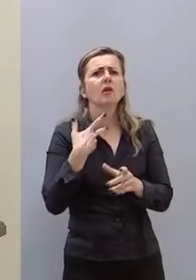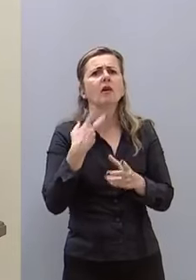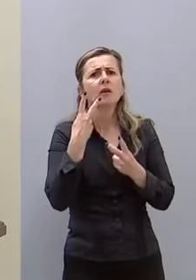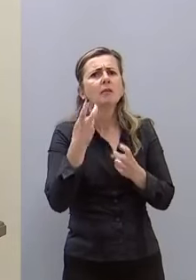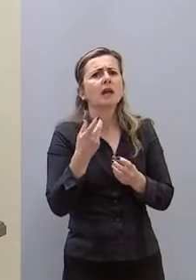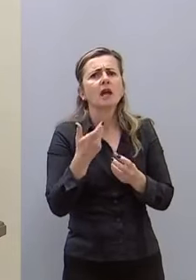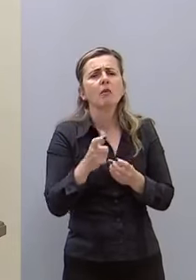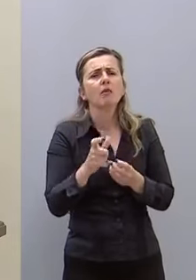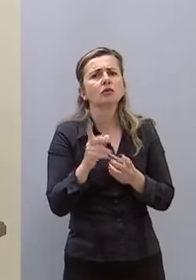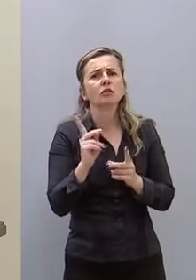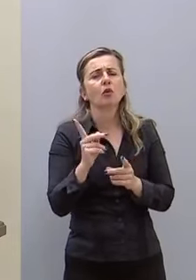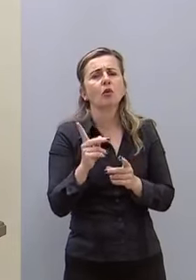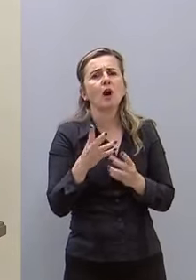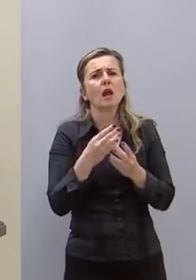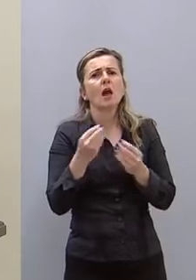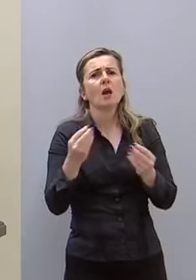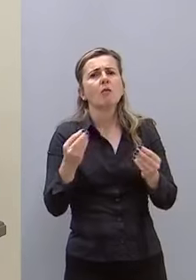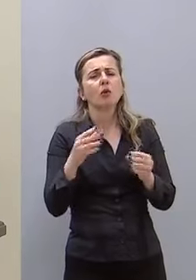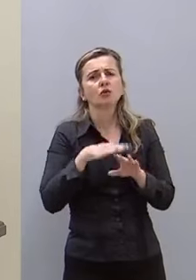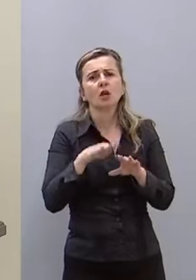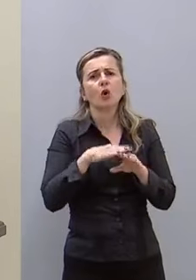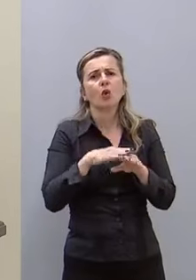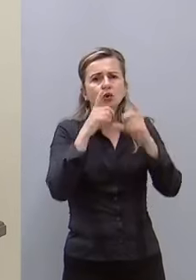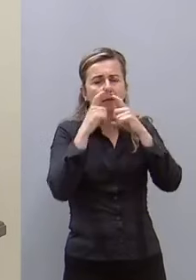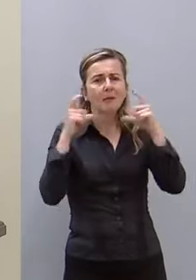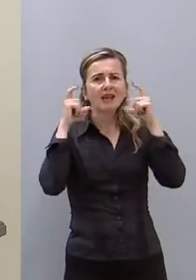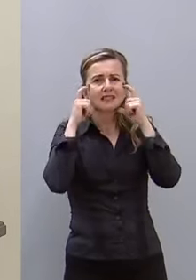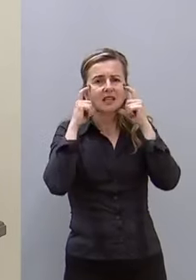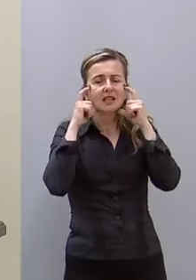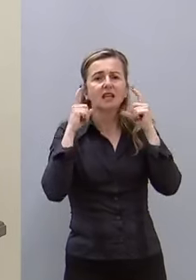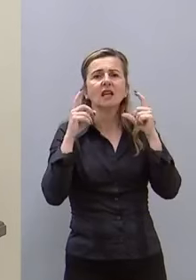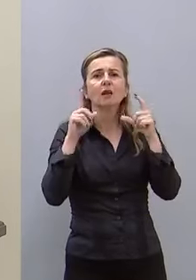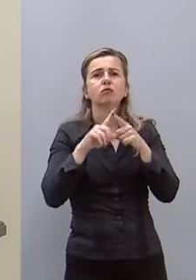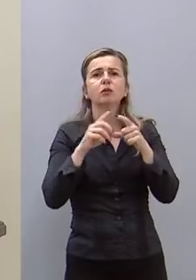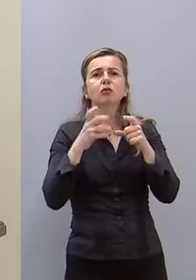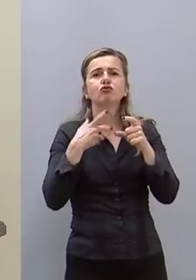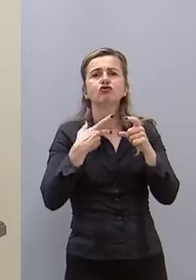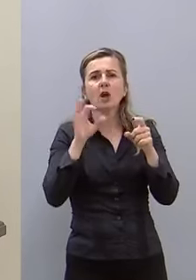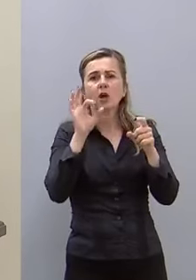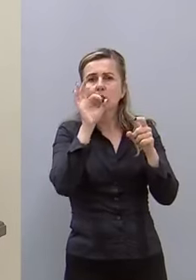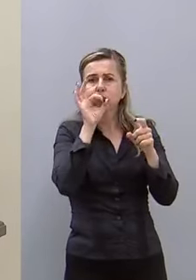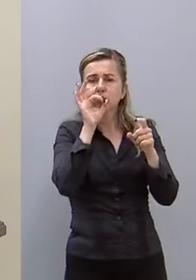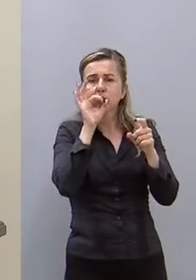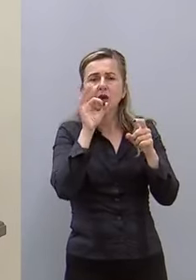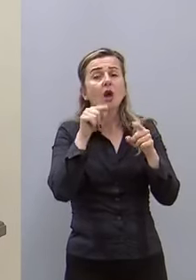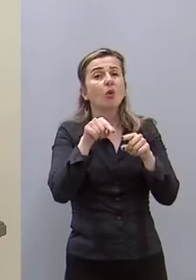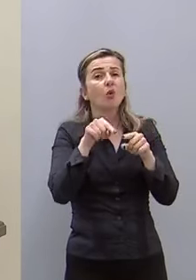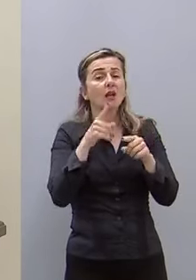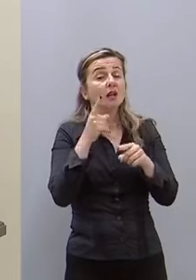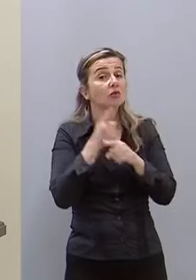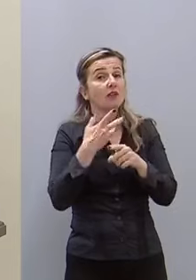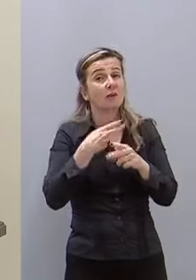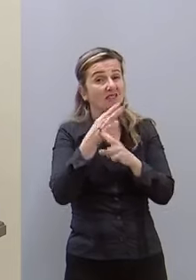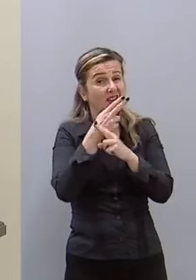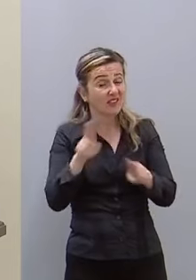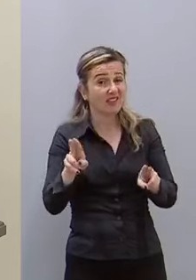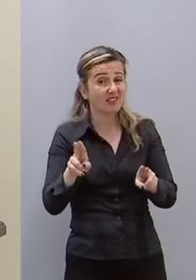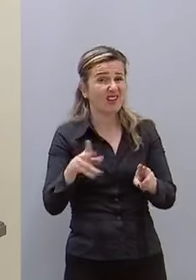utilizzano mascherine con filtro che non sono indicate e anzi dovrebbero essere vietate c brevemente